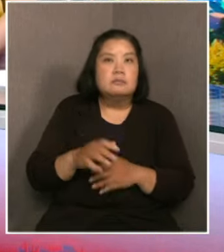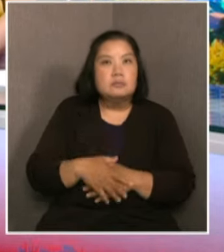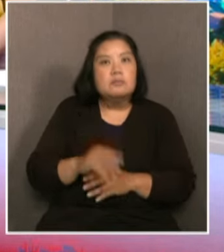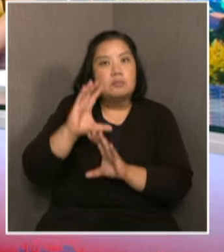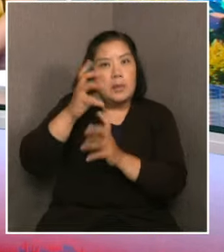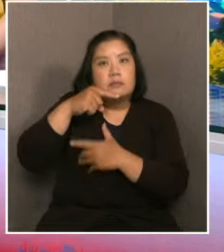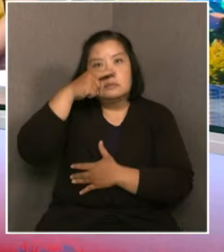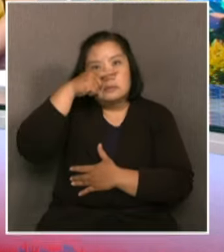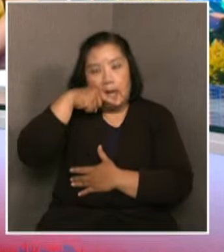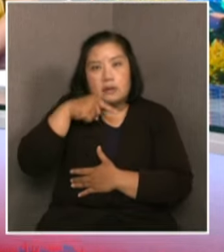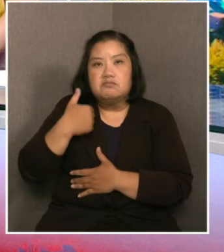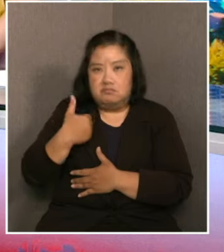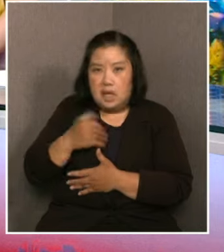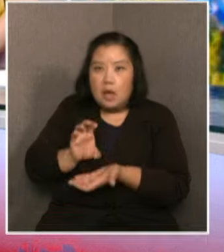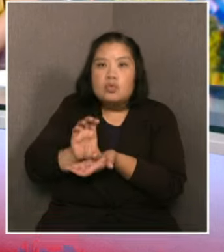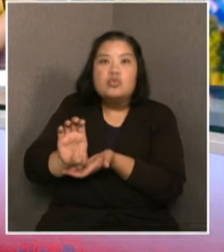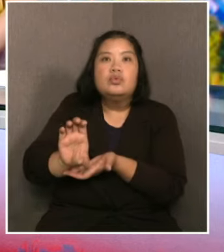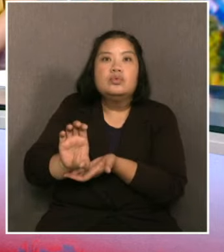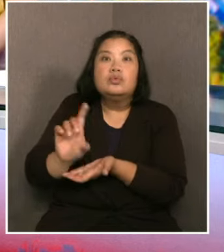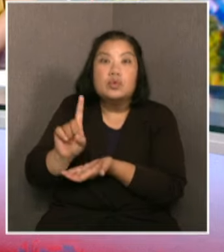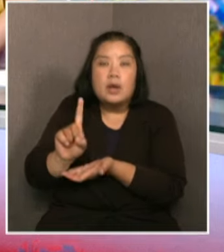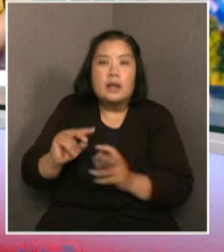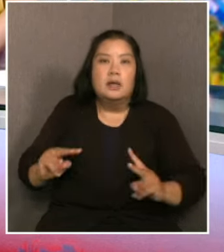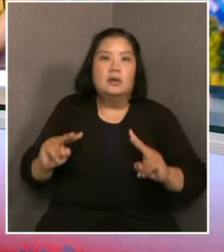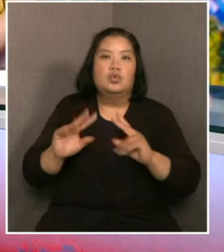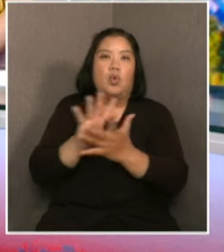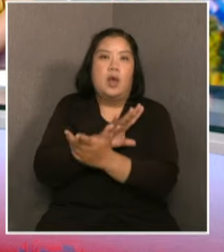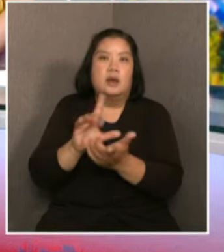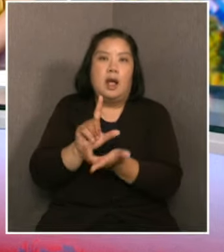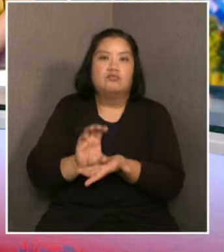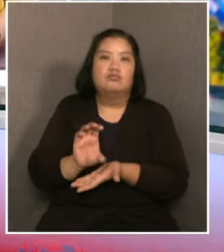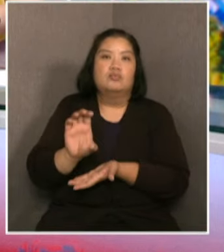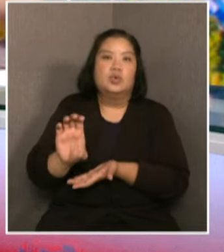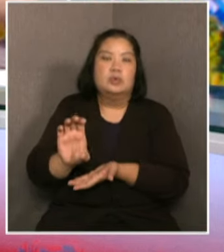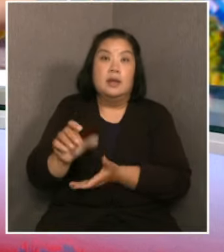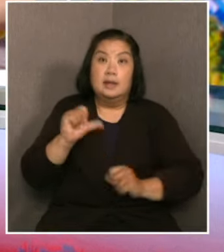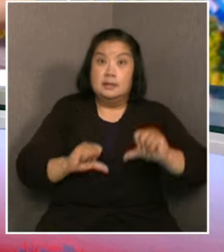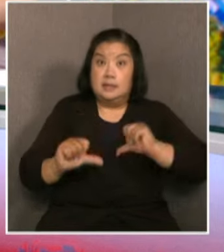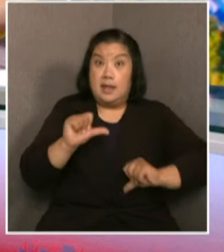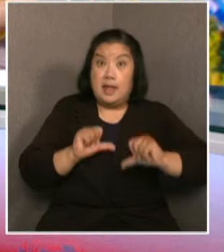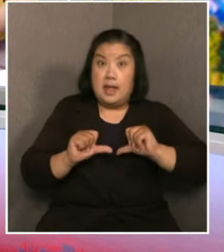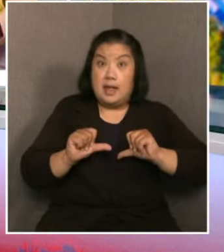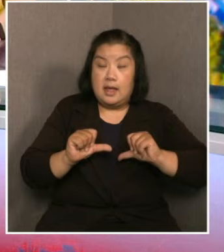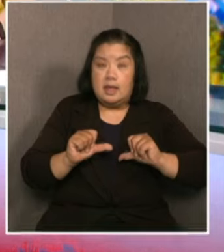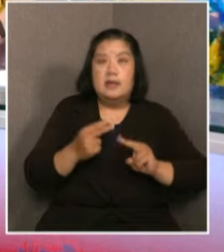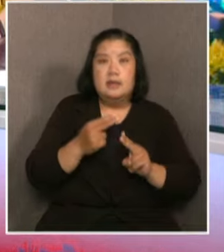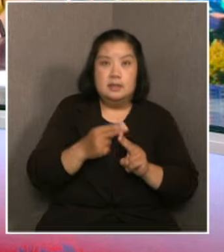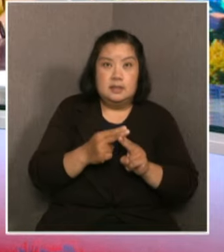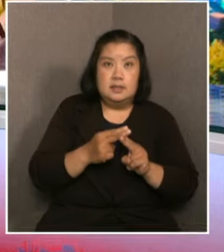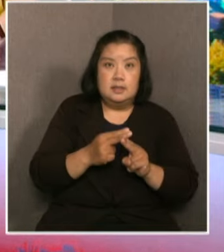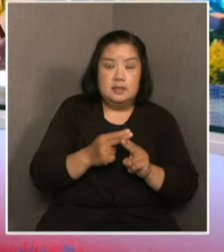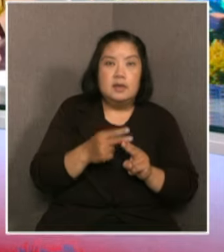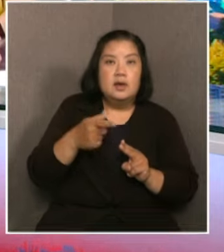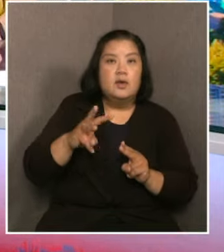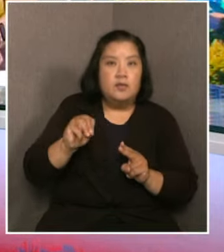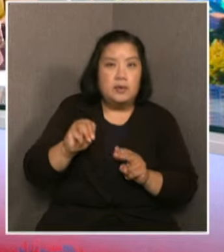ที่ได้รับการสนับสนุนทุนจากทางกระทรวงวัฒนธรรมด้วยนะคะนำแสดงโดยคู่ขวัญอย่างคุณฟรีนและเบกกี้ค่